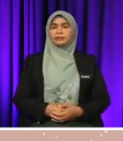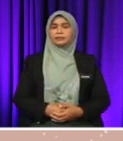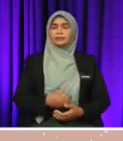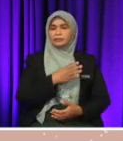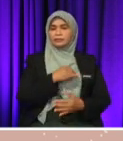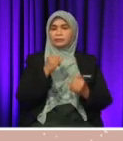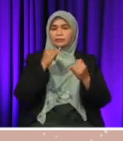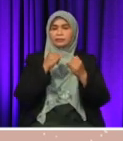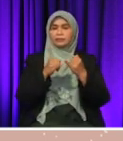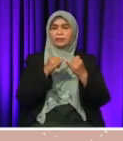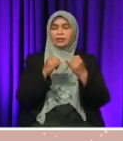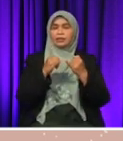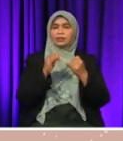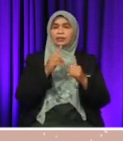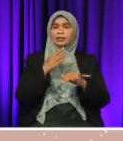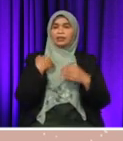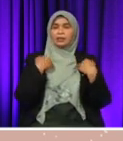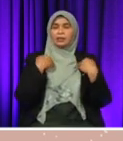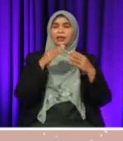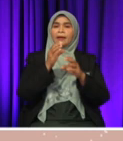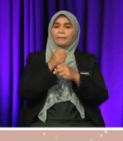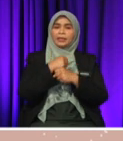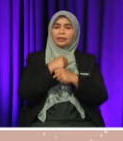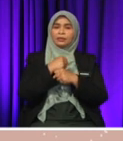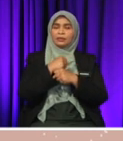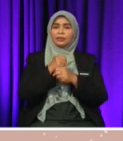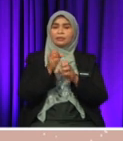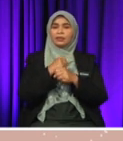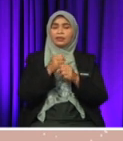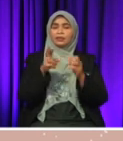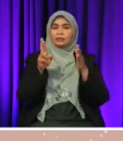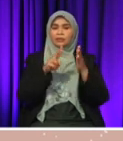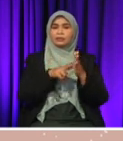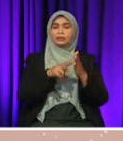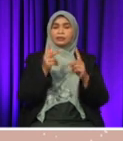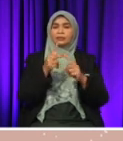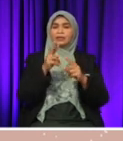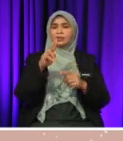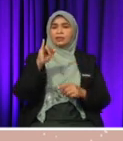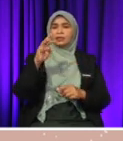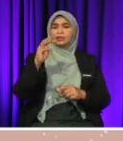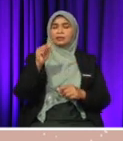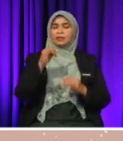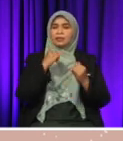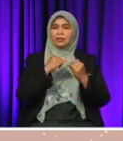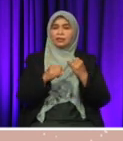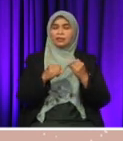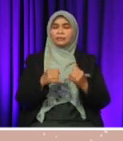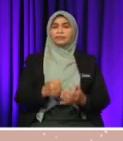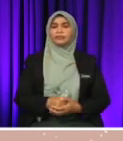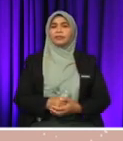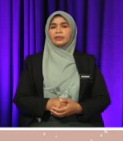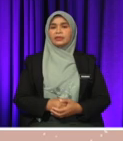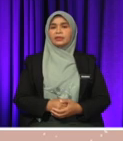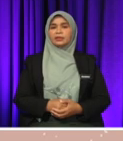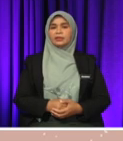yang terakhir itu juga ada bentuk yaitu bentuk merujuk kepada 5 hari dan bentuk sajak semimanya